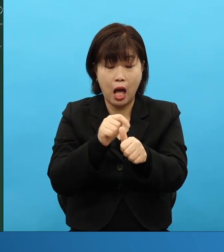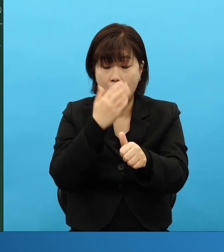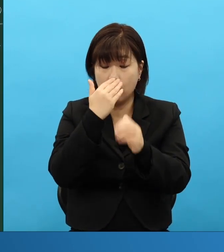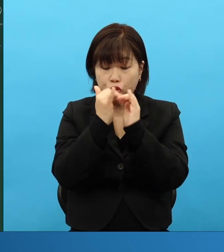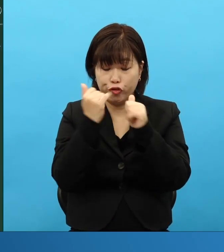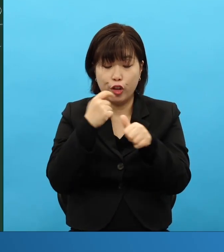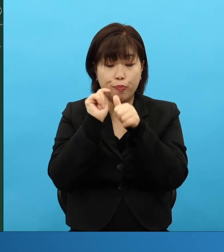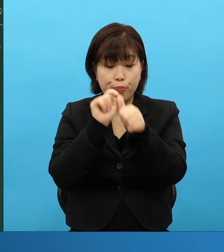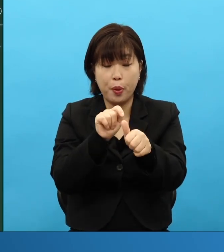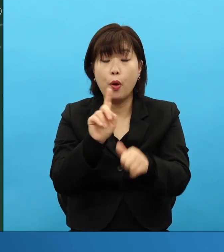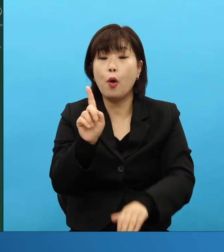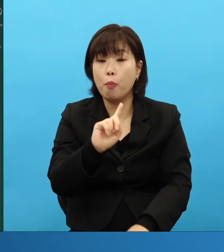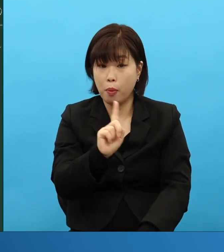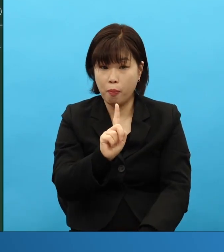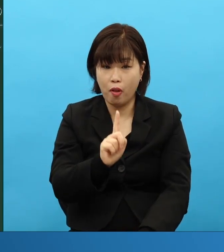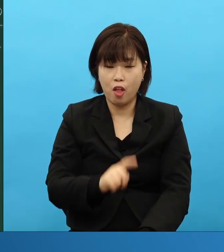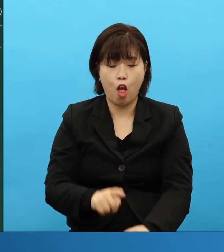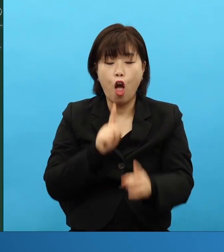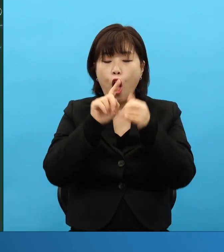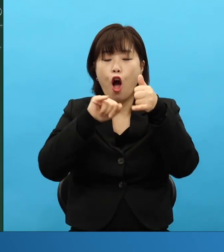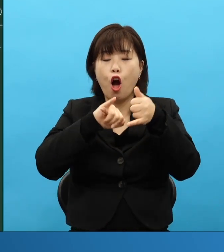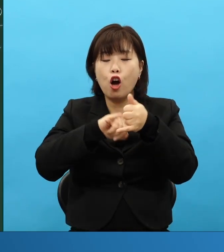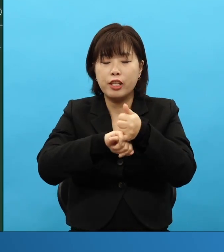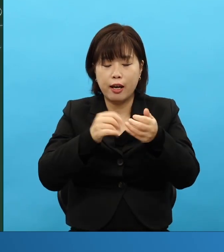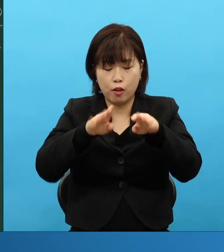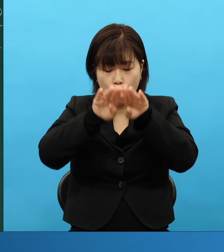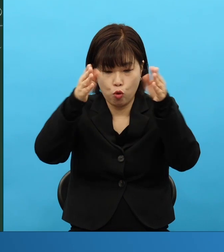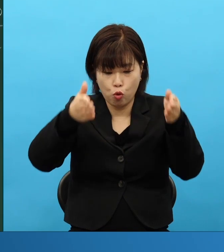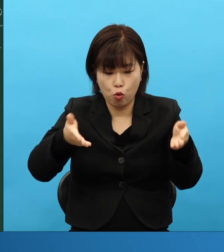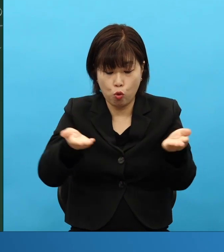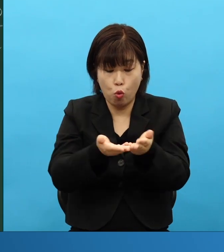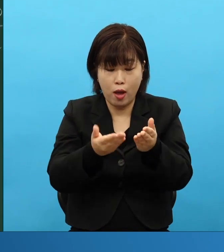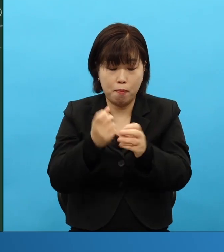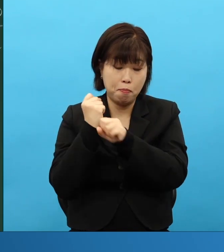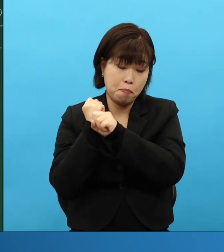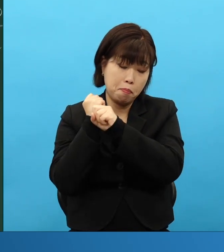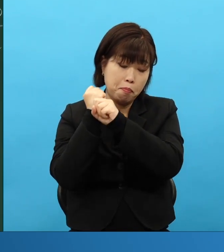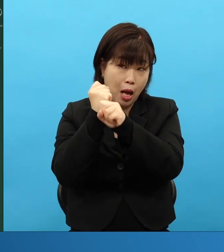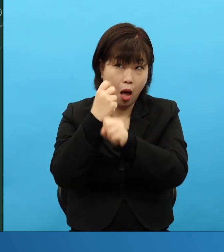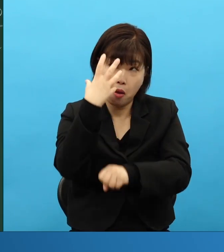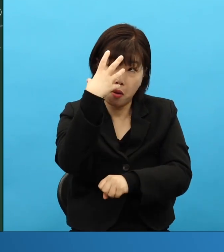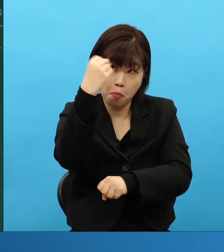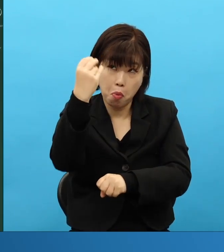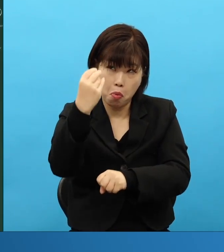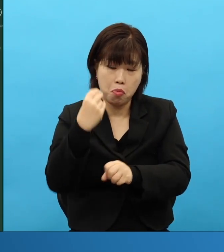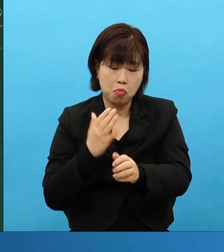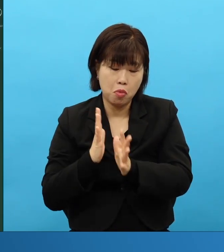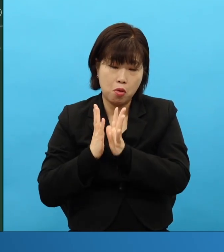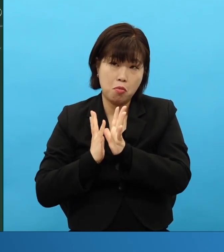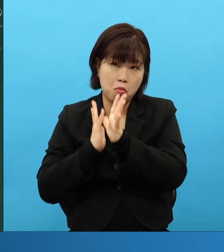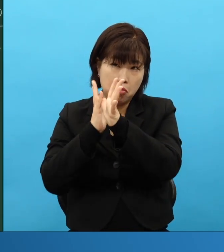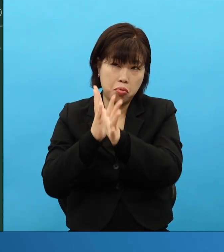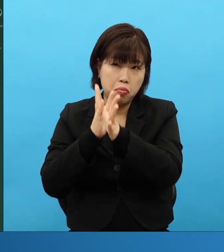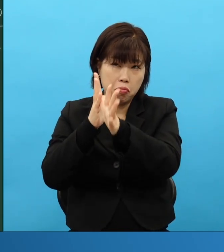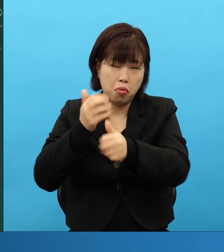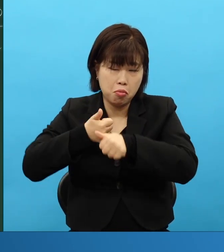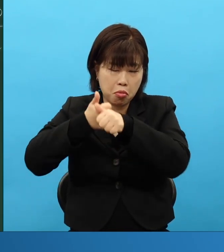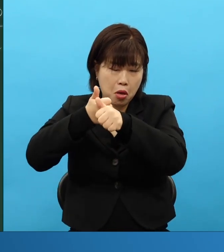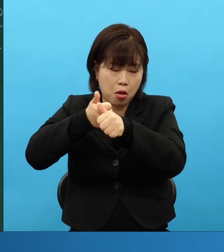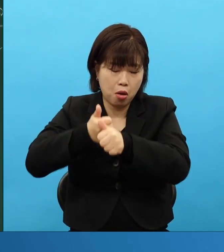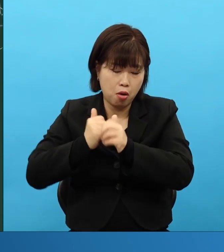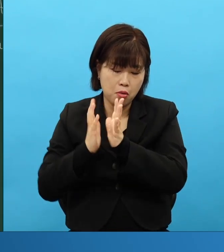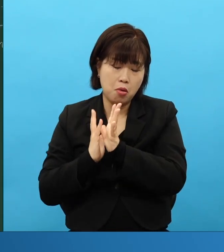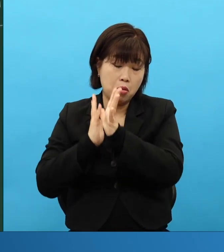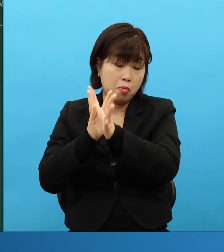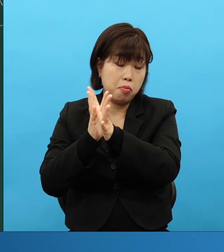속에서는 이 언약궤를 따라 돌아야 돼. Of course, in that condition, they had to follow the Ark of 그건 the 중요한 Covenant. 말이고요. Yes, those are important 이 지시를 words. 두 가지였어요. But there were two